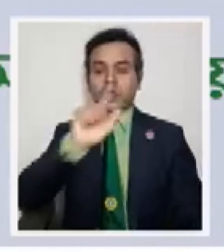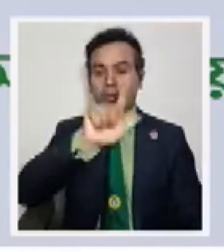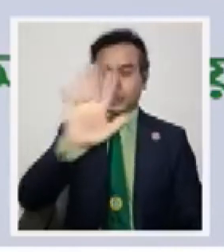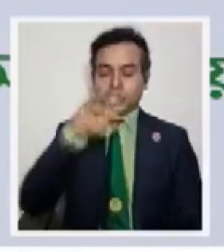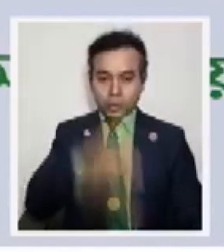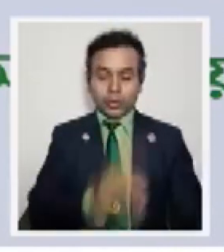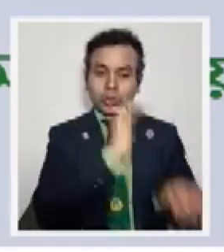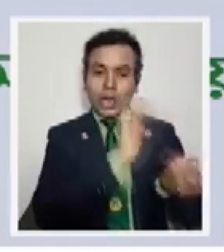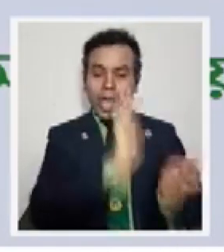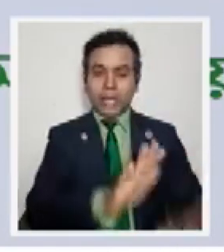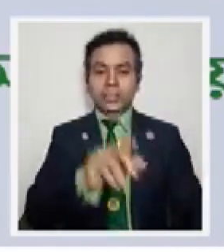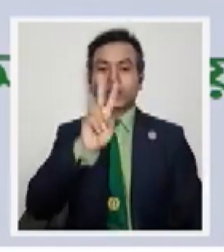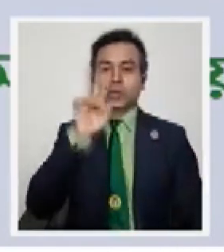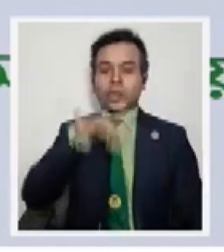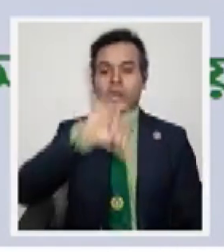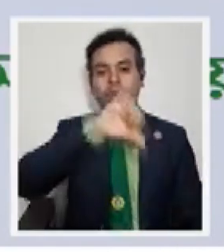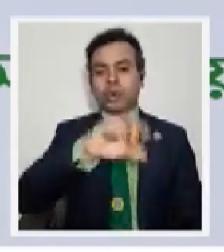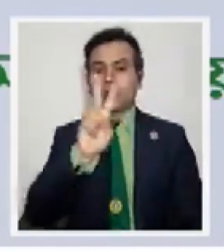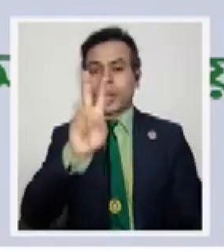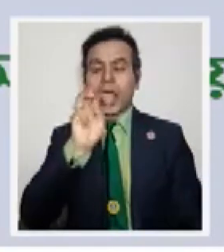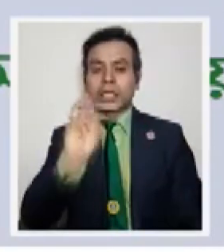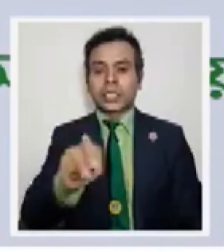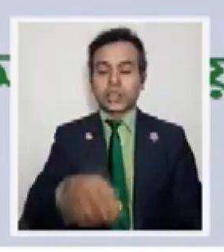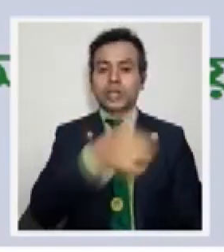25,09,114টি এবং এ পর্যন্ত বিতরণ